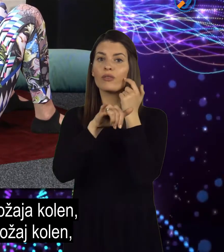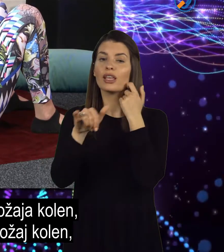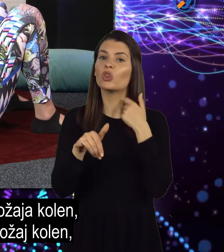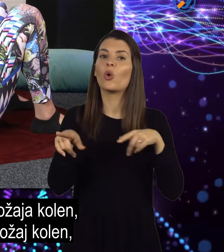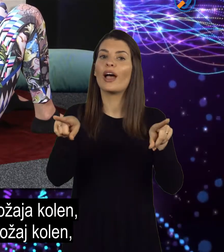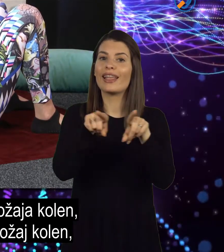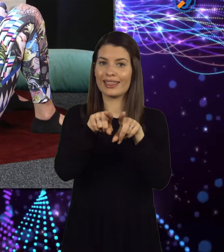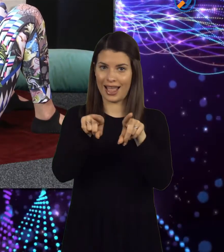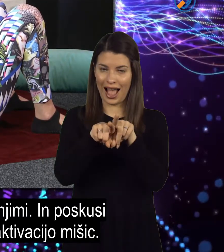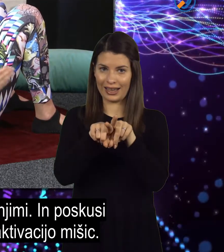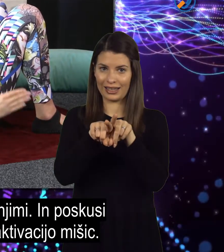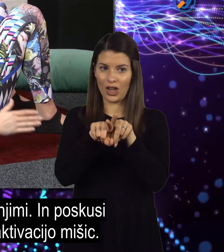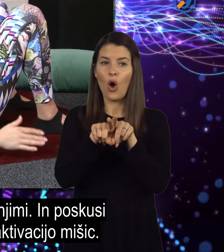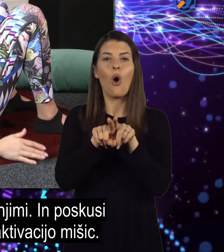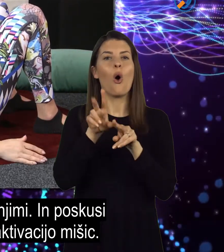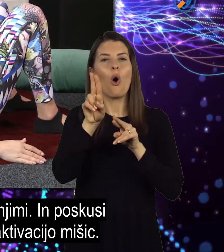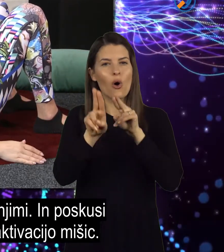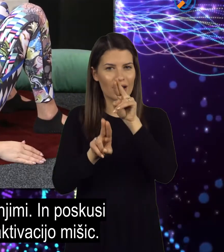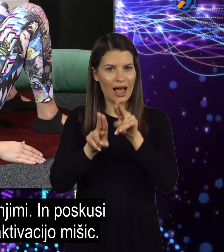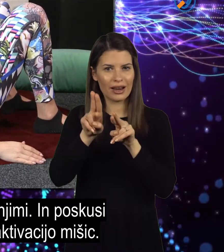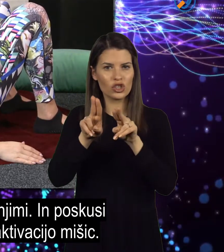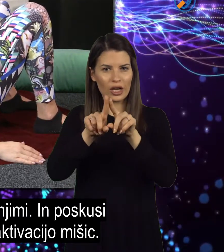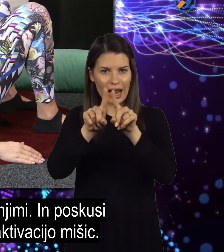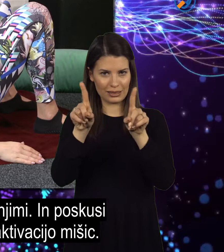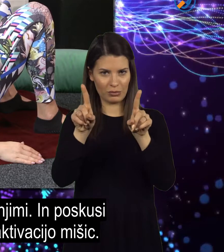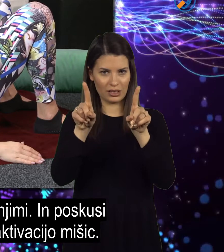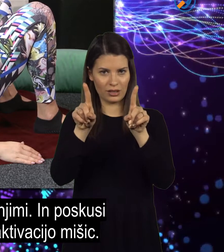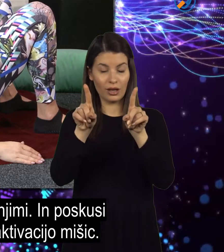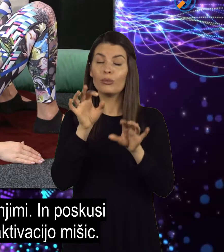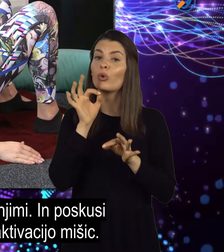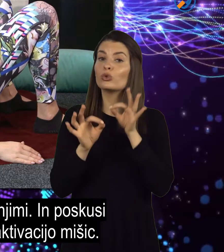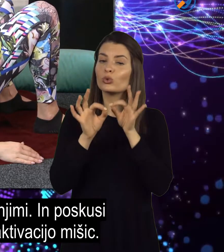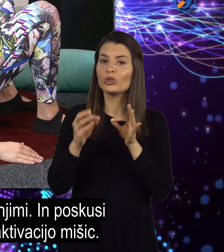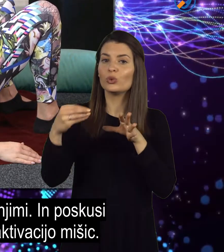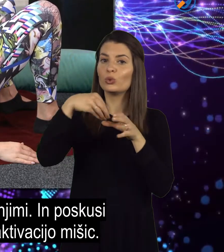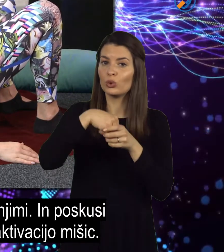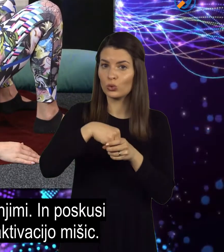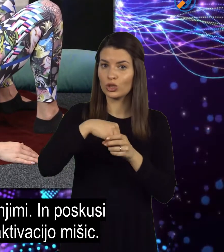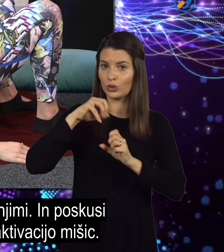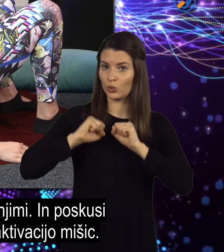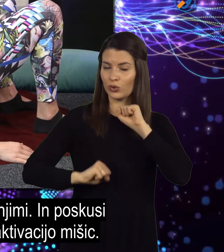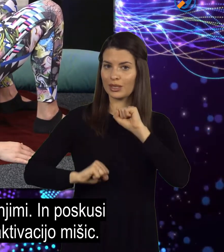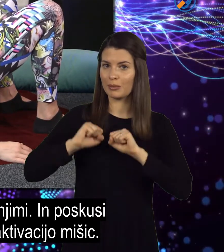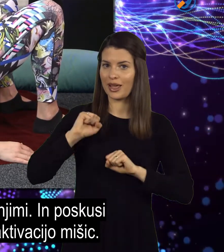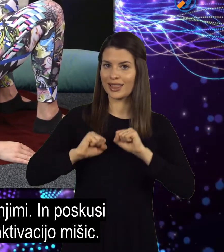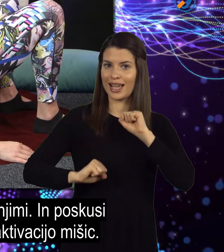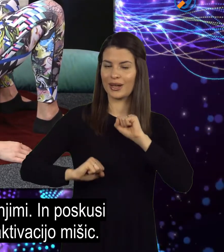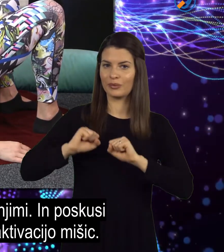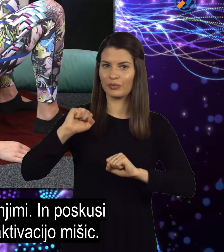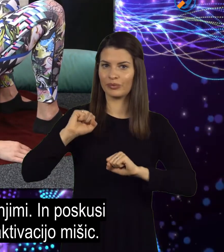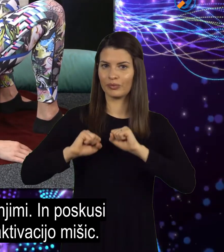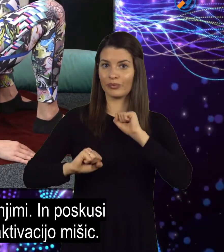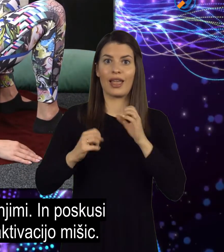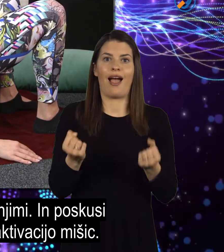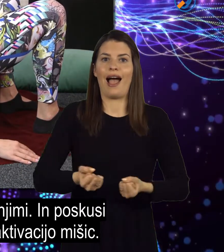isti položaj kolen, torej razmik med njimi ohranjaš in probi vključiti v to gibanje